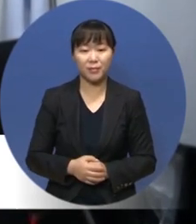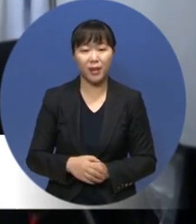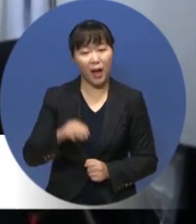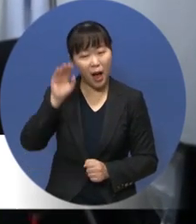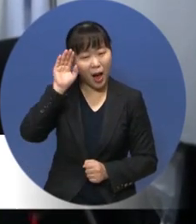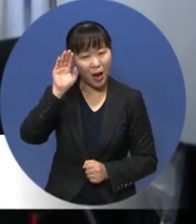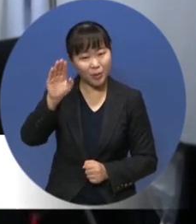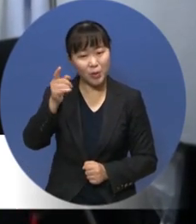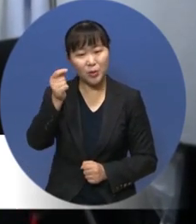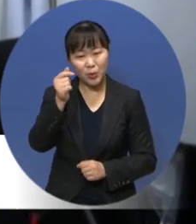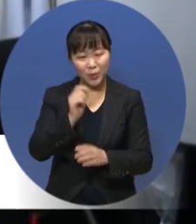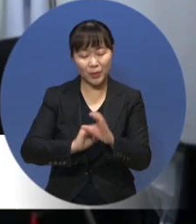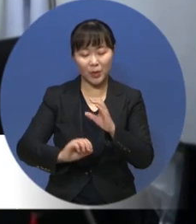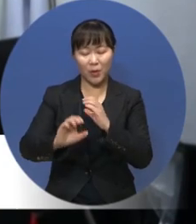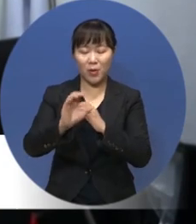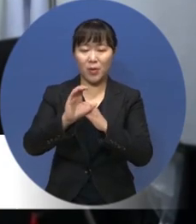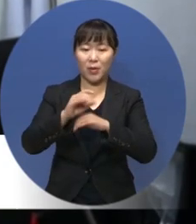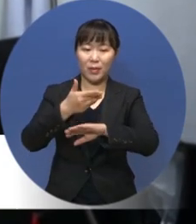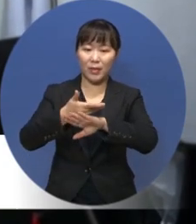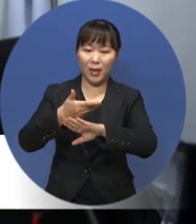앞으로도 조금 더